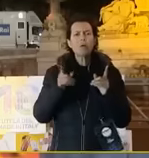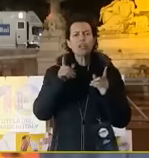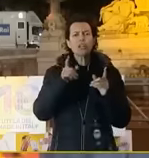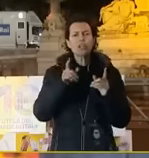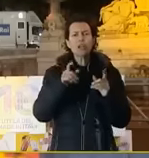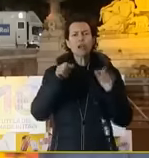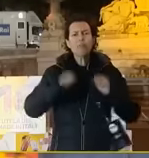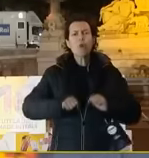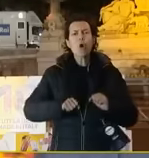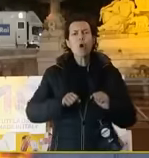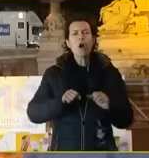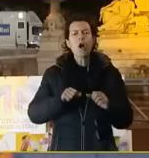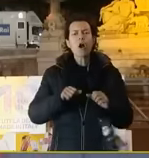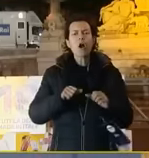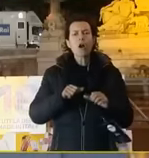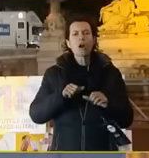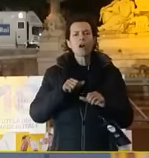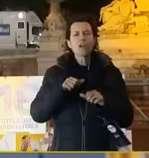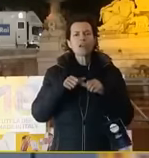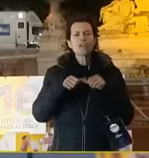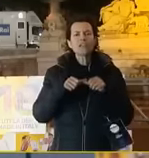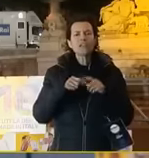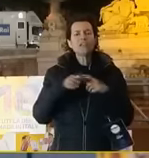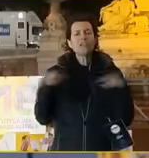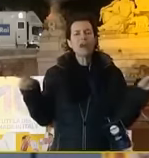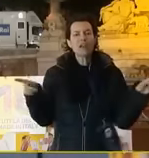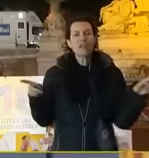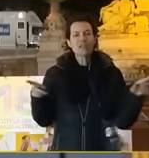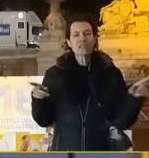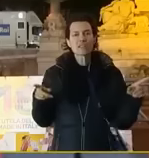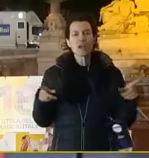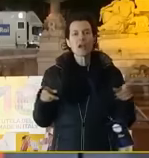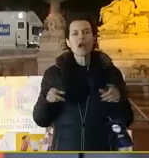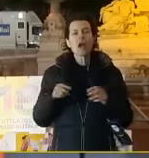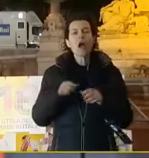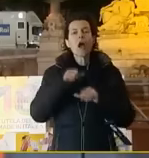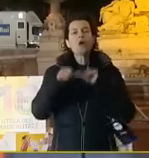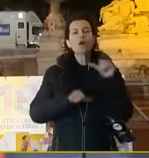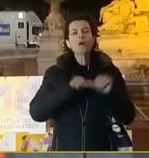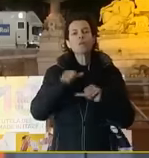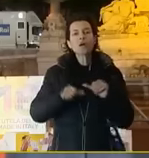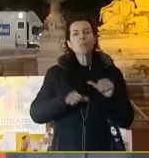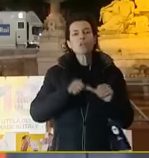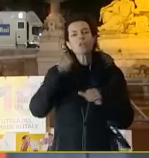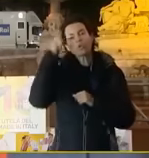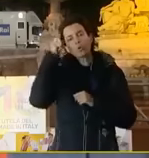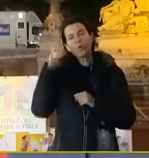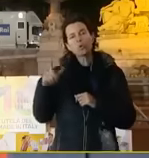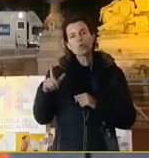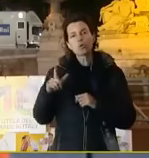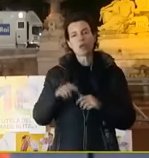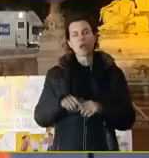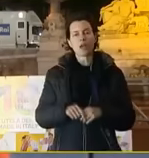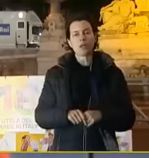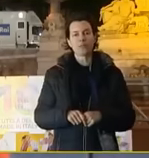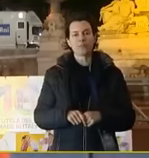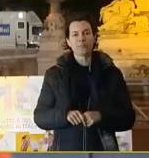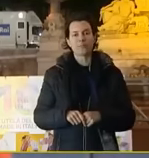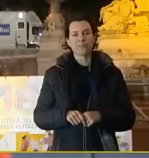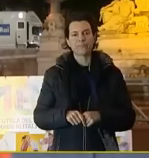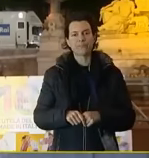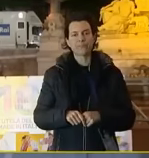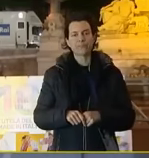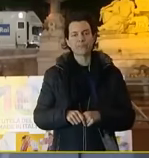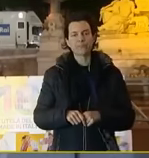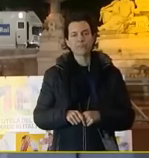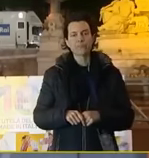sostituzione di potere, ma è un cambiamento culturale, perché se sostituisci il potere non arrivi al tuo fine, devi riuscire a